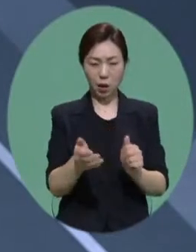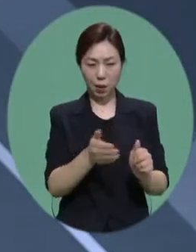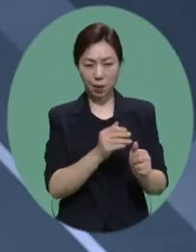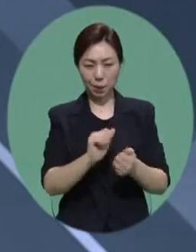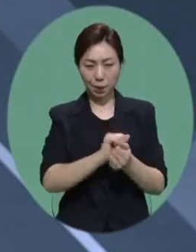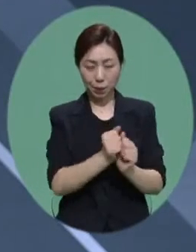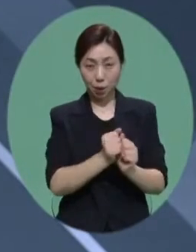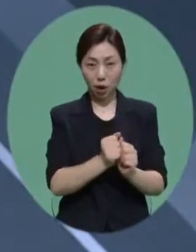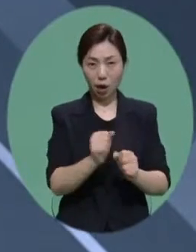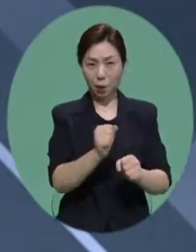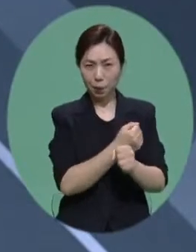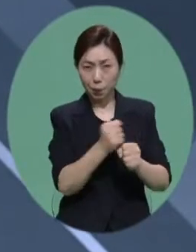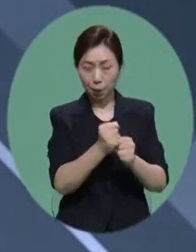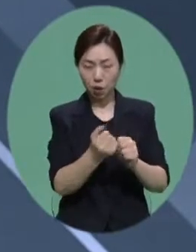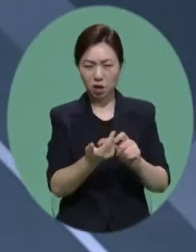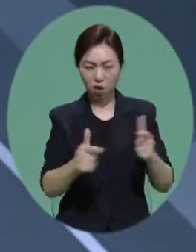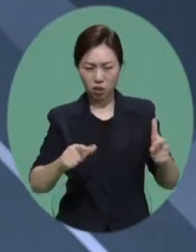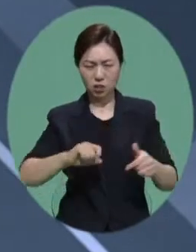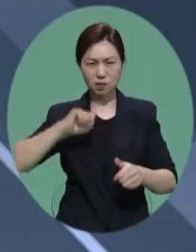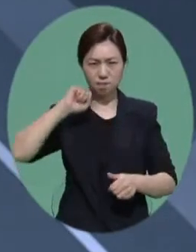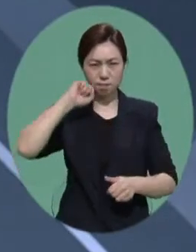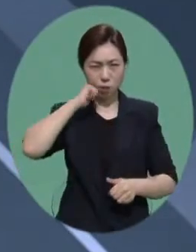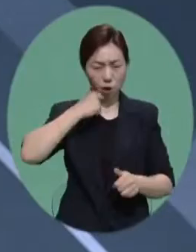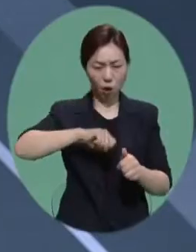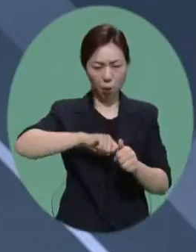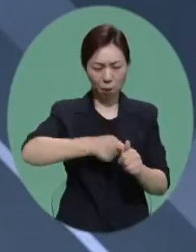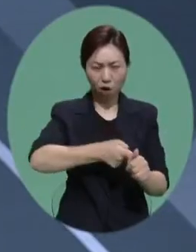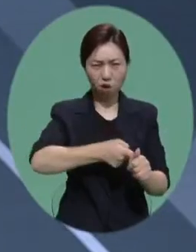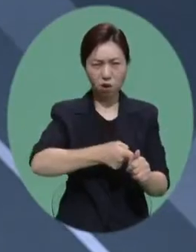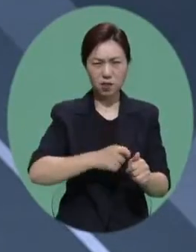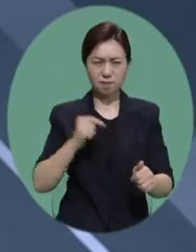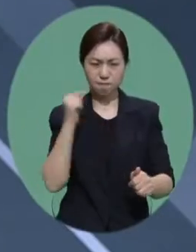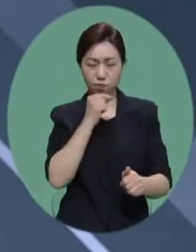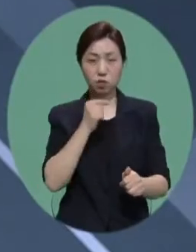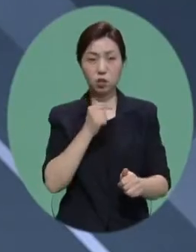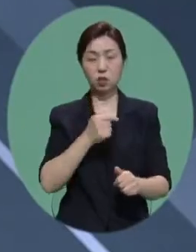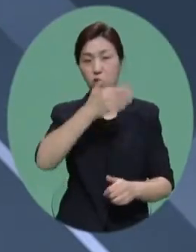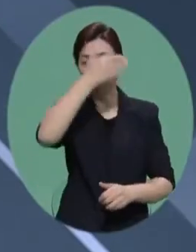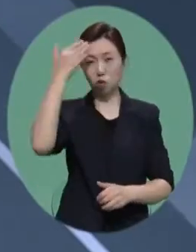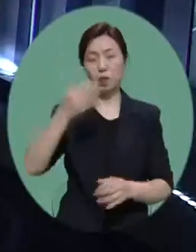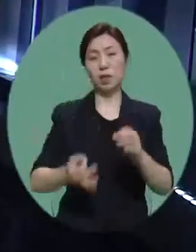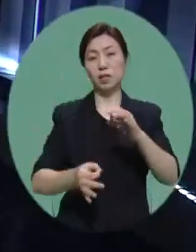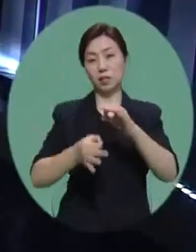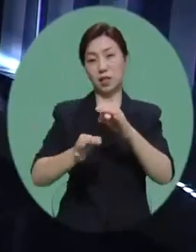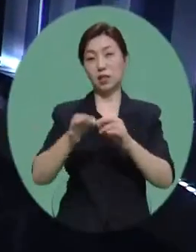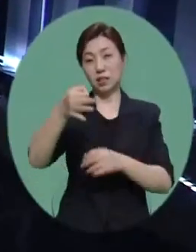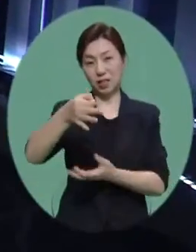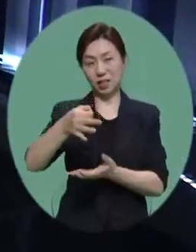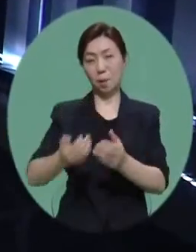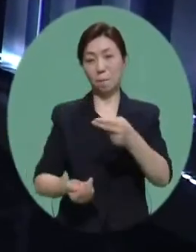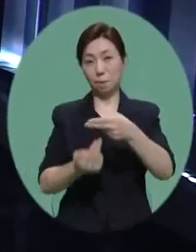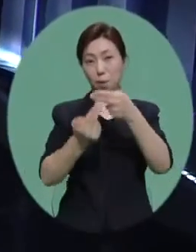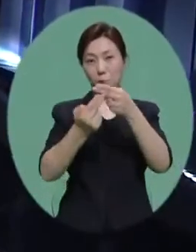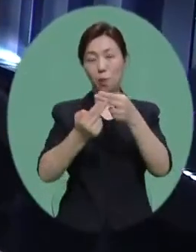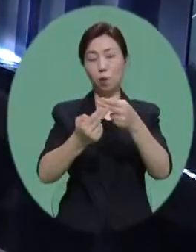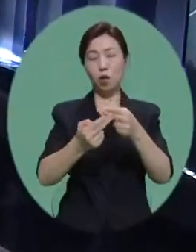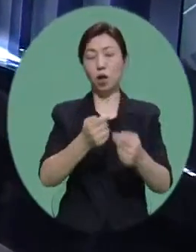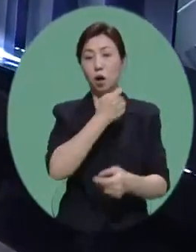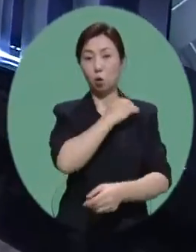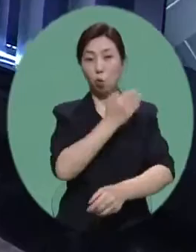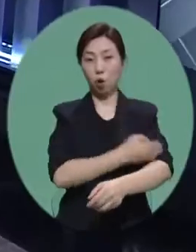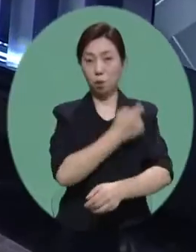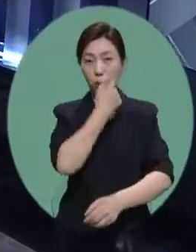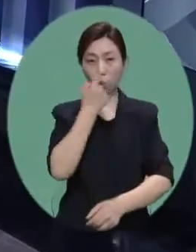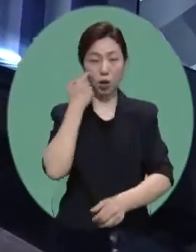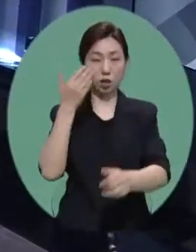우리 청년들 자산 형성 기회에 확실하게 만들어드리겠습니다 4회 이제 맨 후보의 9 분간의 주도권 토론